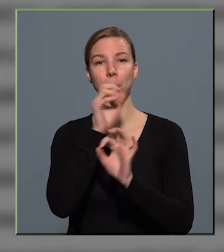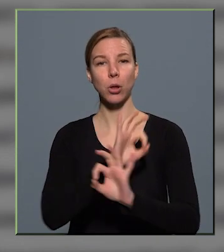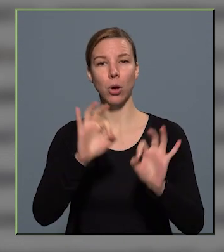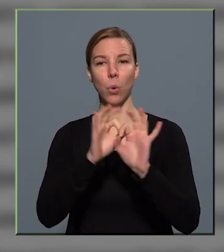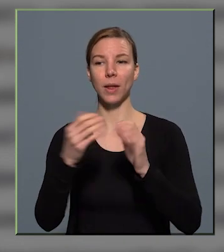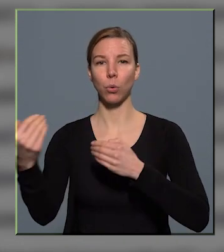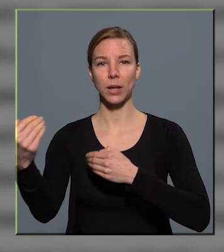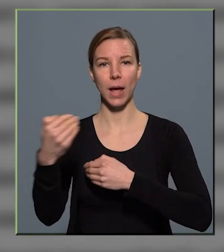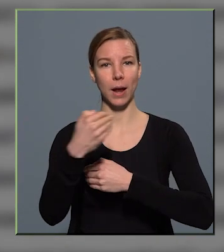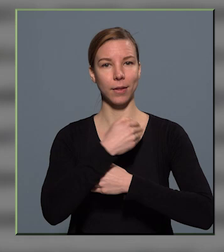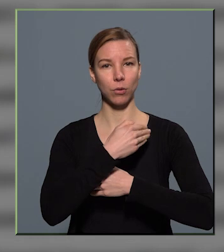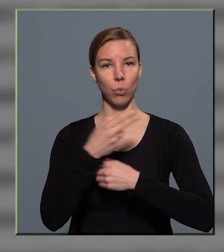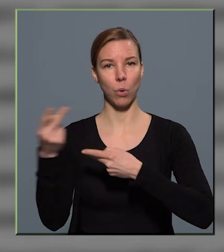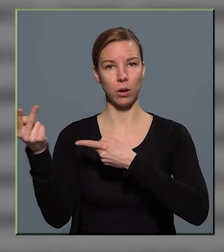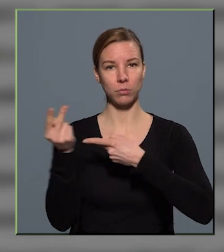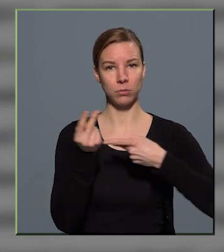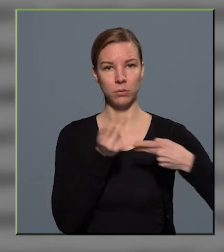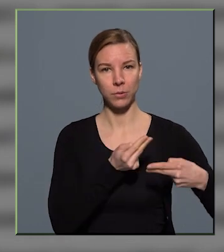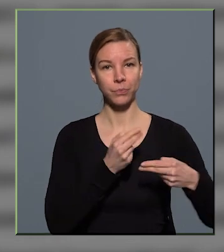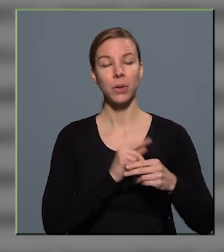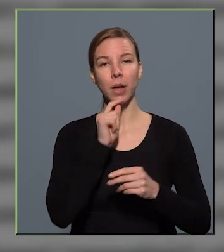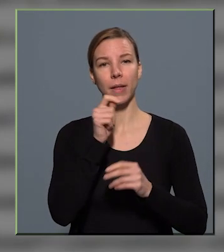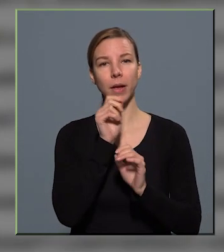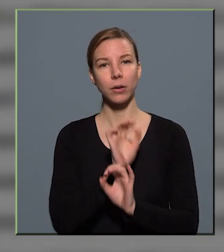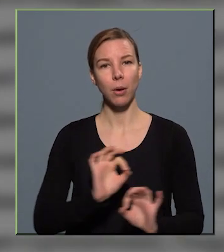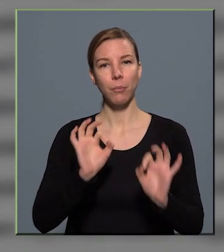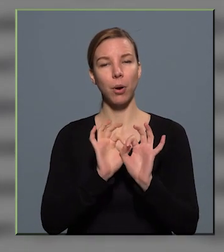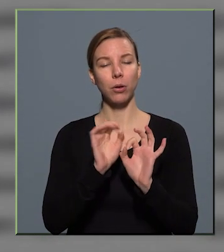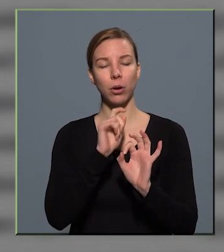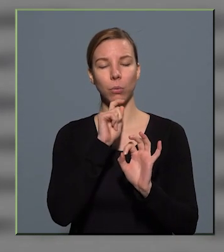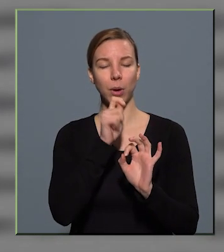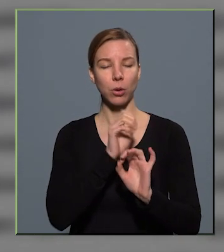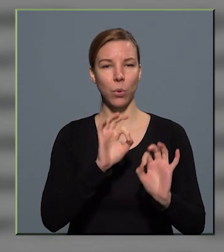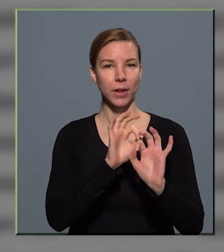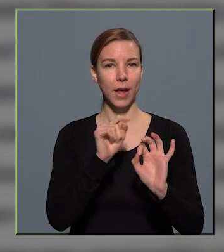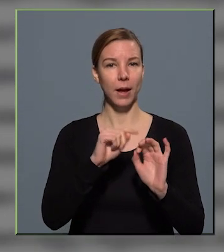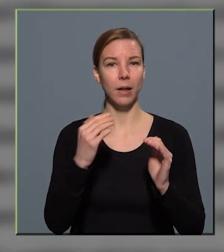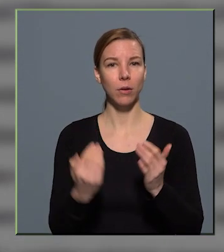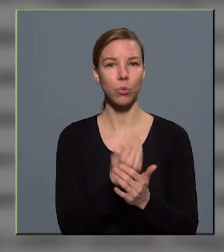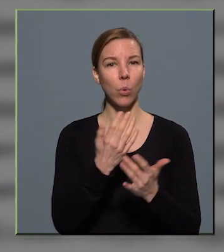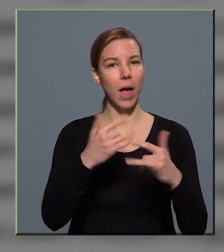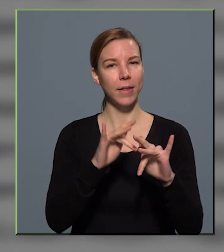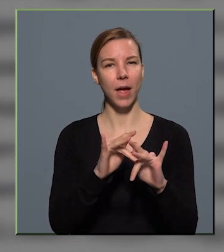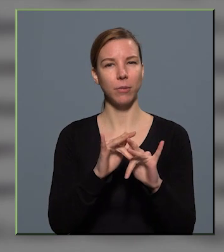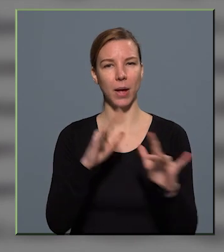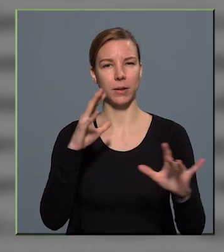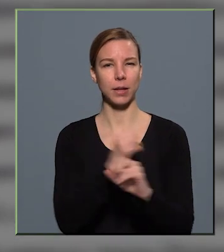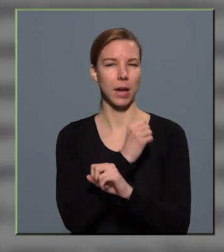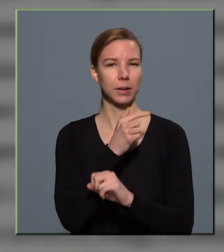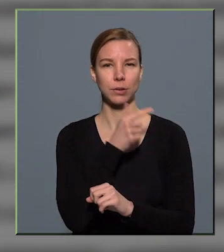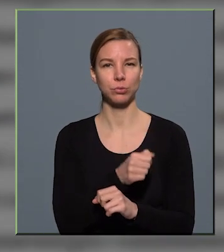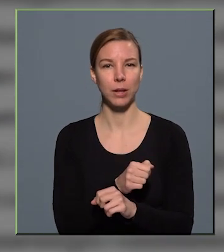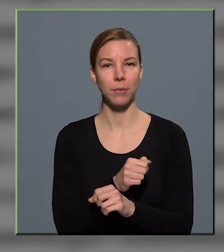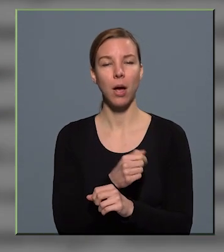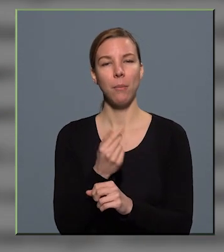keresztül haladjon. Ezért Magyarország ennek az új helyzetnek is a nyertese lesz. Persze elsősorban